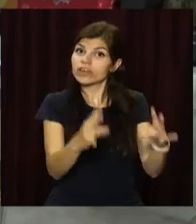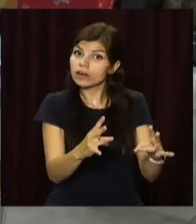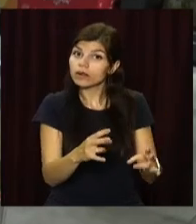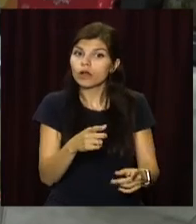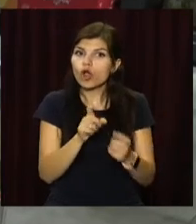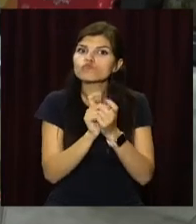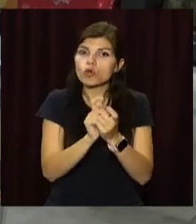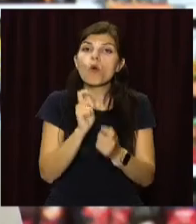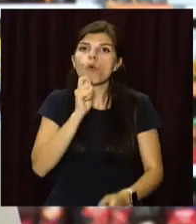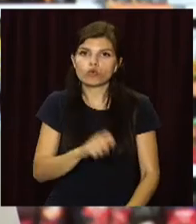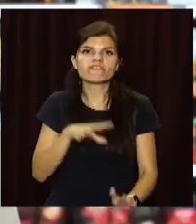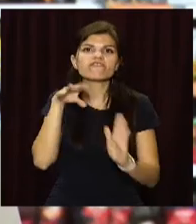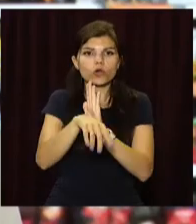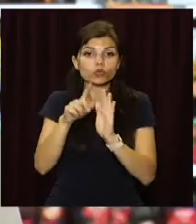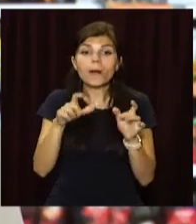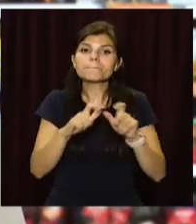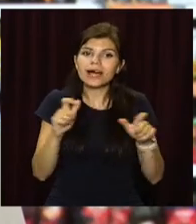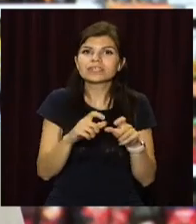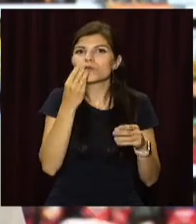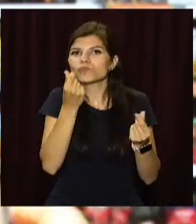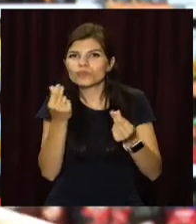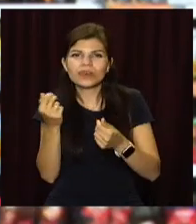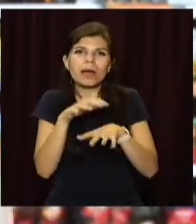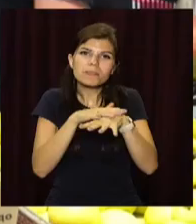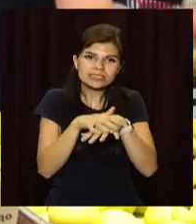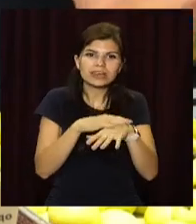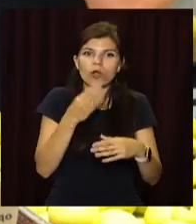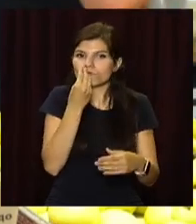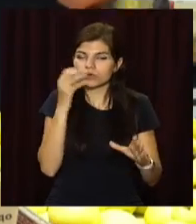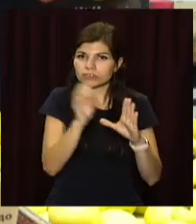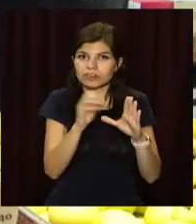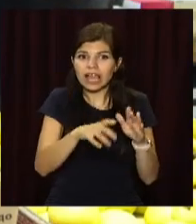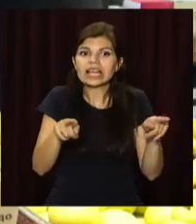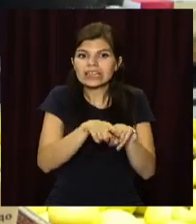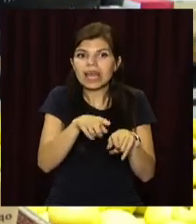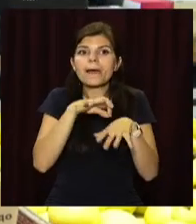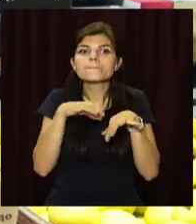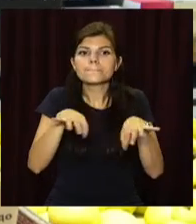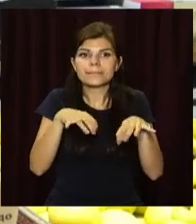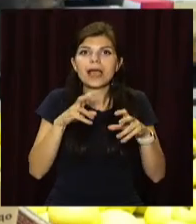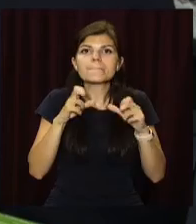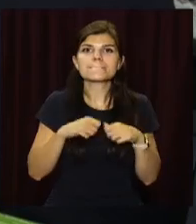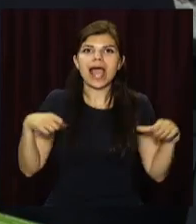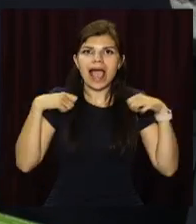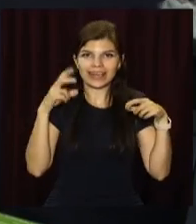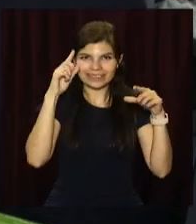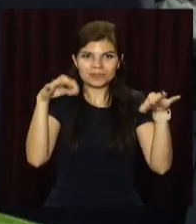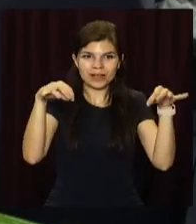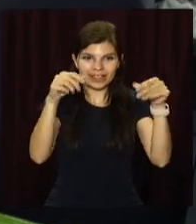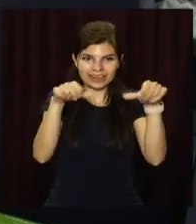пакетиками і Україна. У магазинах, супермаркетах, на базарах харчі кладуть у так звані пакетики-маєчки.